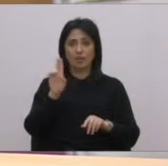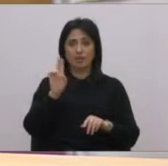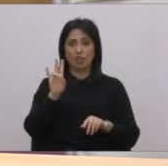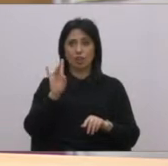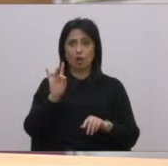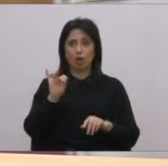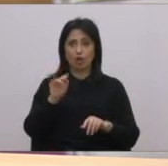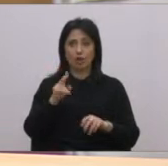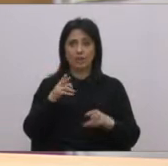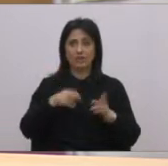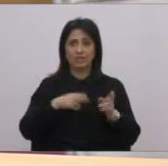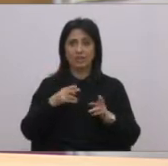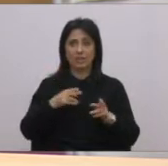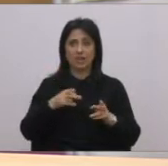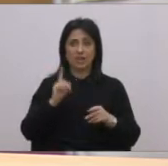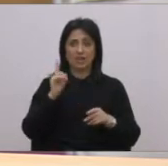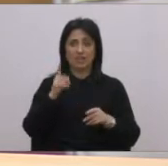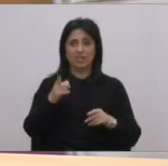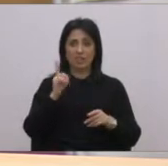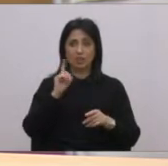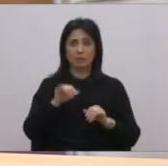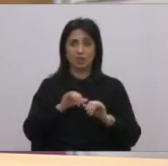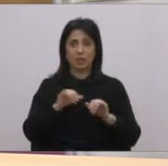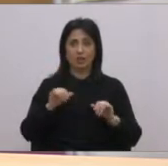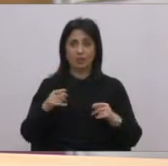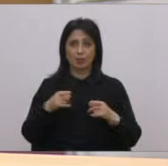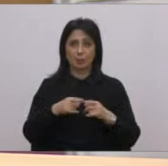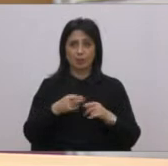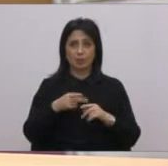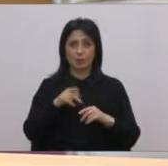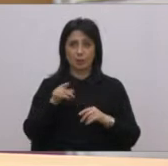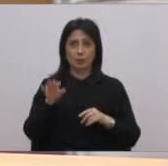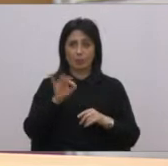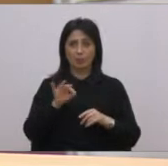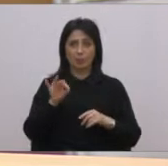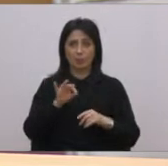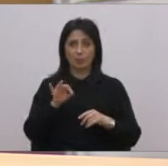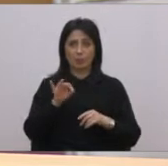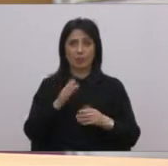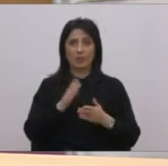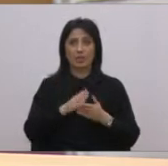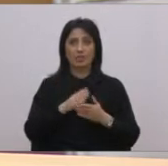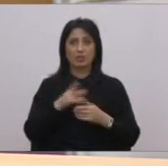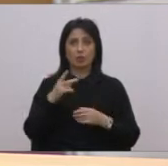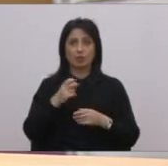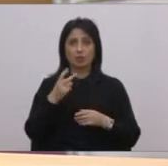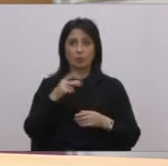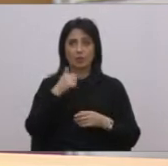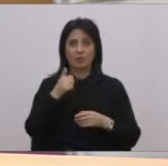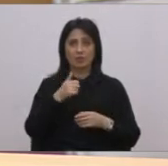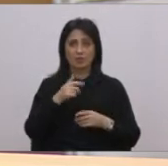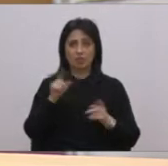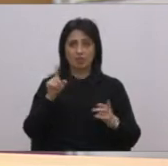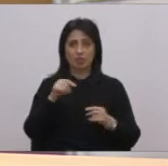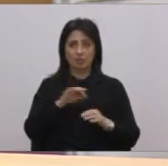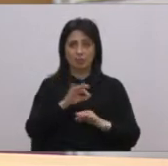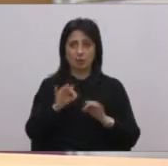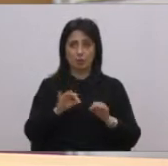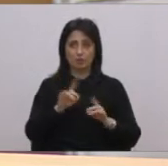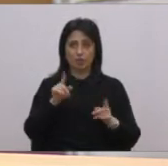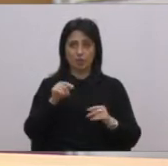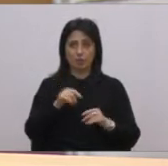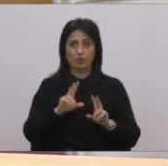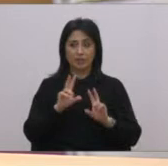წნორიდან სარკინიგზო მაგისტრალის განვითარების კუთხით. Იმიტომ რომ ამაზე არსებობდა 2012 წელსაც შესაბამისი პროექტი,